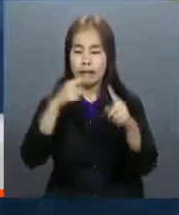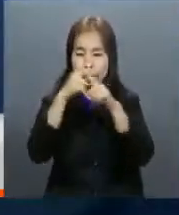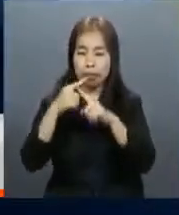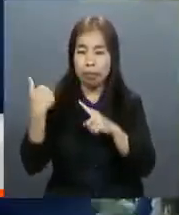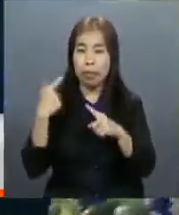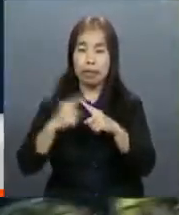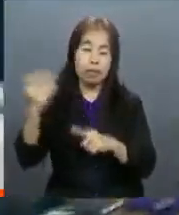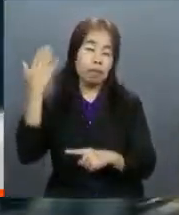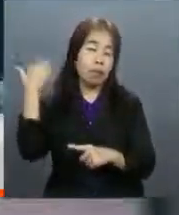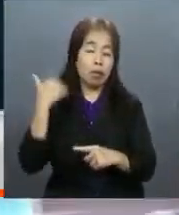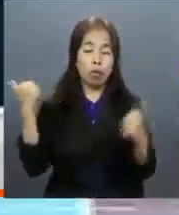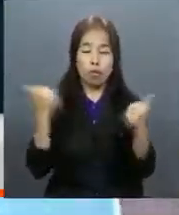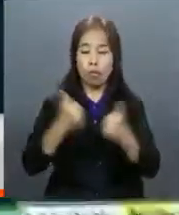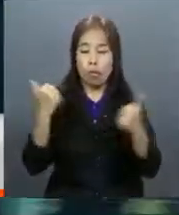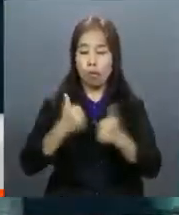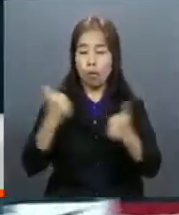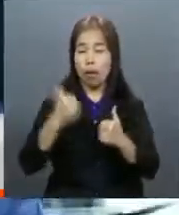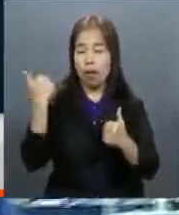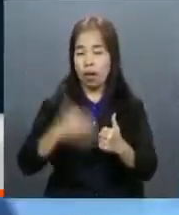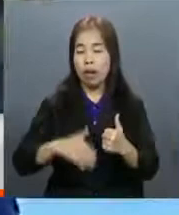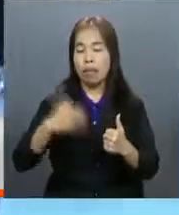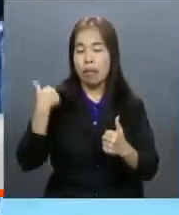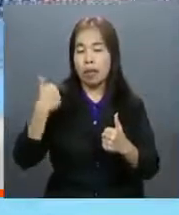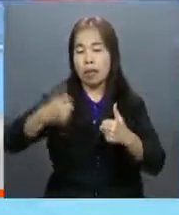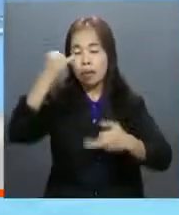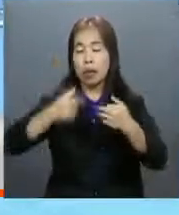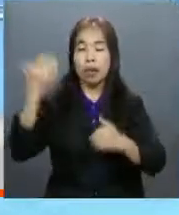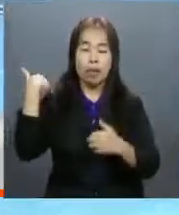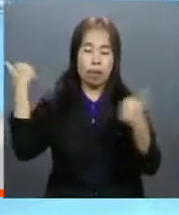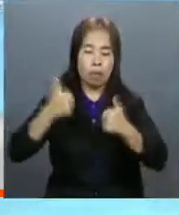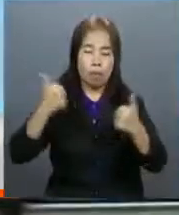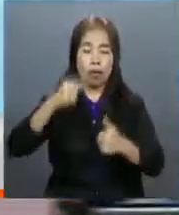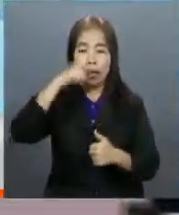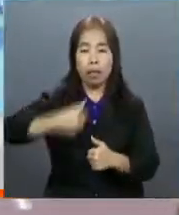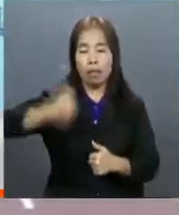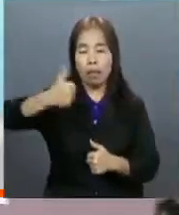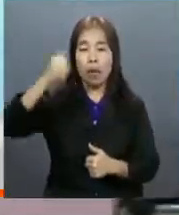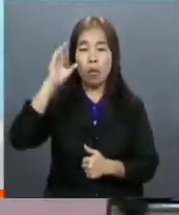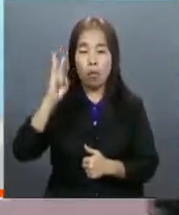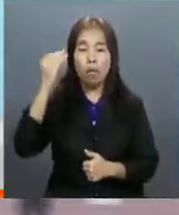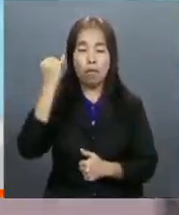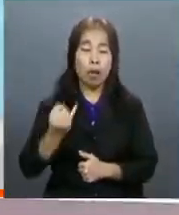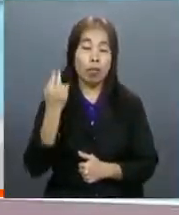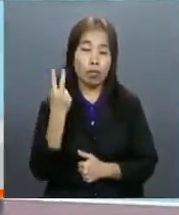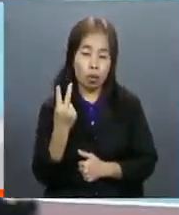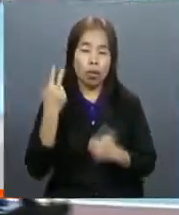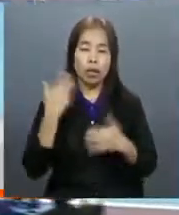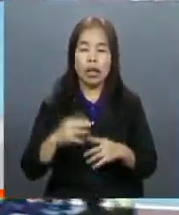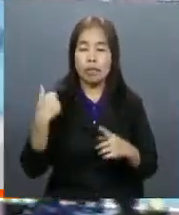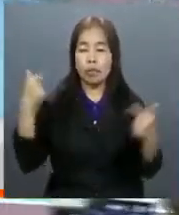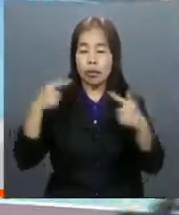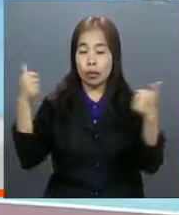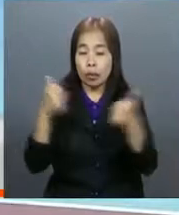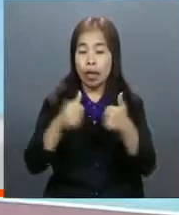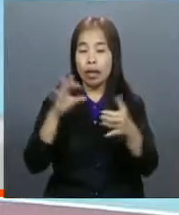อุซเบกิสถานพบกันทั้งหมด8ครั้งรวมทุกรายการไทยชนะไป6ครั้งและแพ้2ครั้งแต่ถ้านับเฉพาะในรายการชิงแชมป์เอเชีย